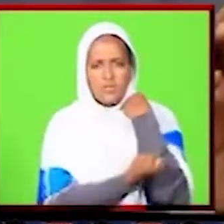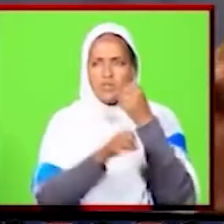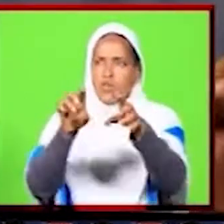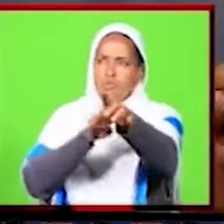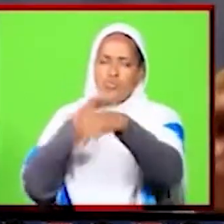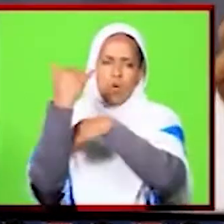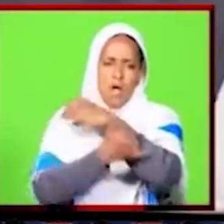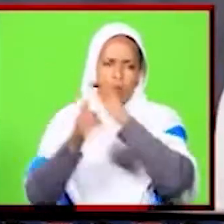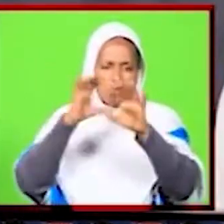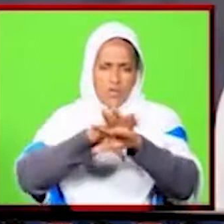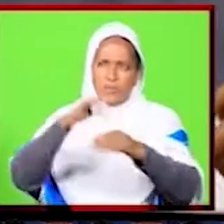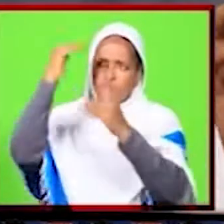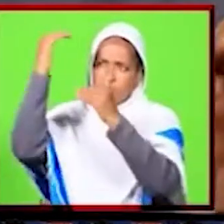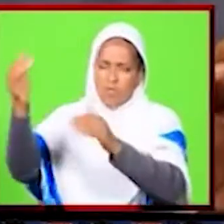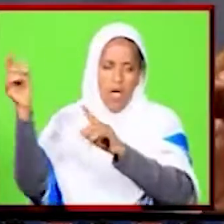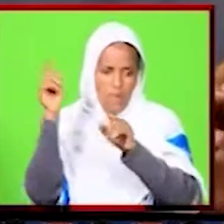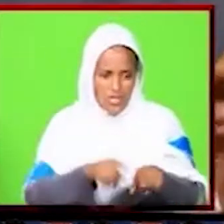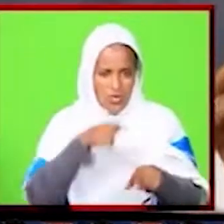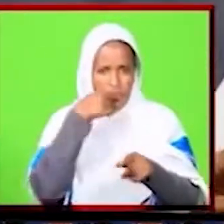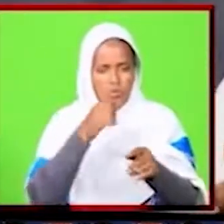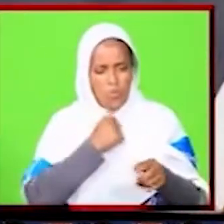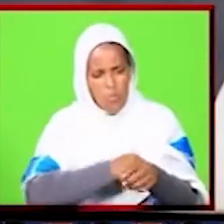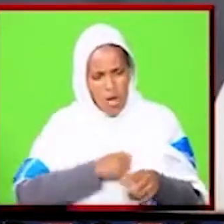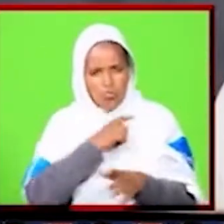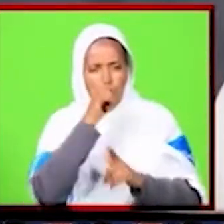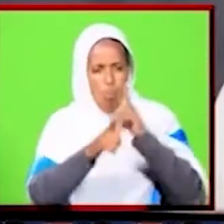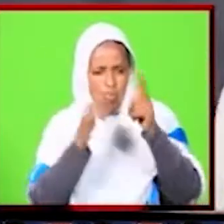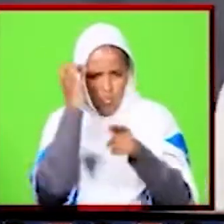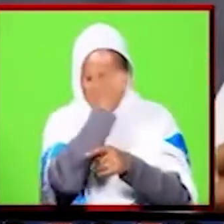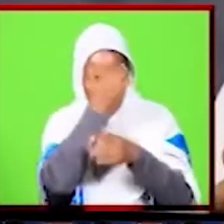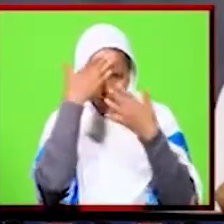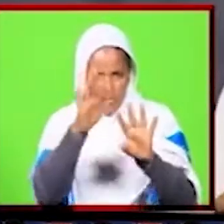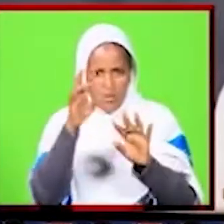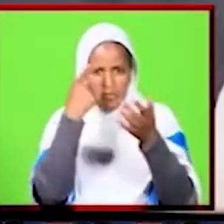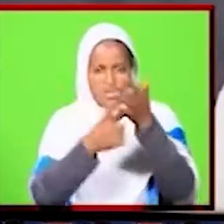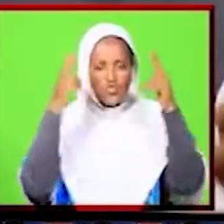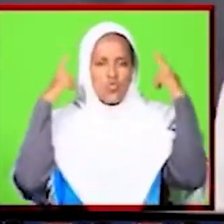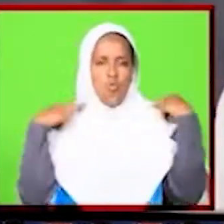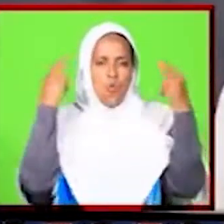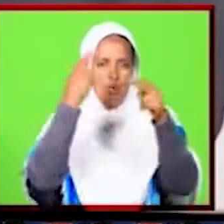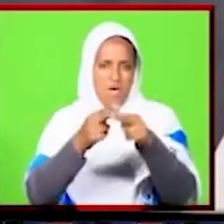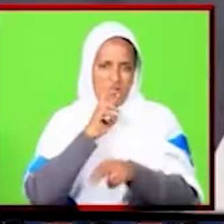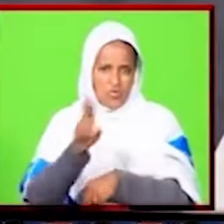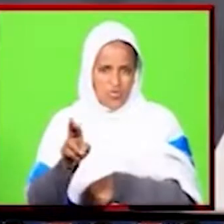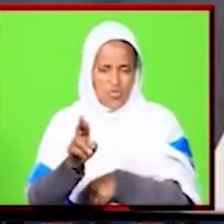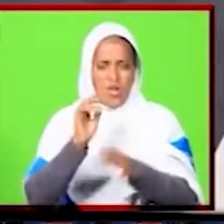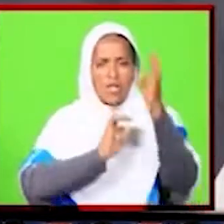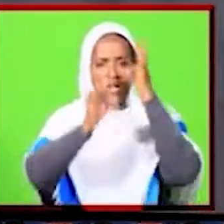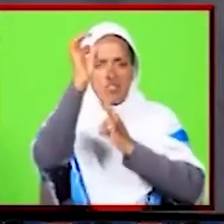ንስር የሚበሩ ከሩቅ አገር ከምድር ዳር አመጣብሃለሁ፣ የማይራሩ ቋንቋቸውን የማታውቃቸው እንደተባለ እነዚህ ሮማውያን